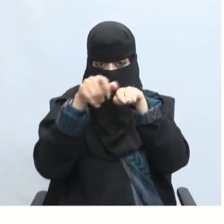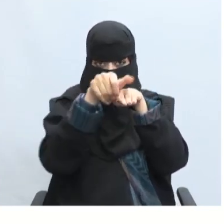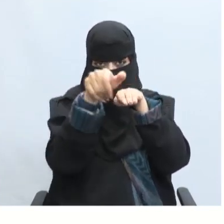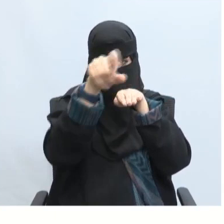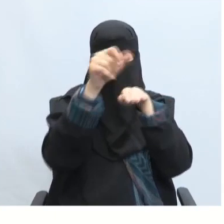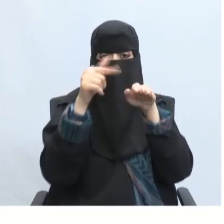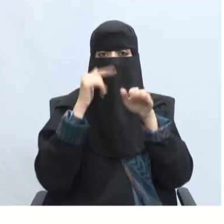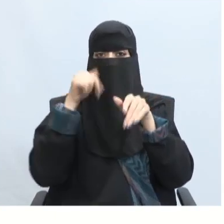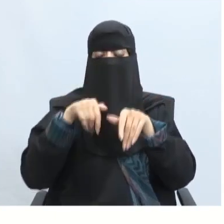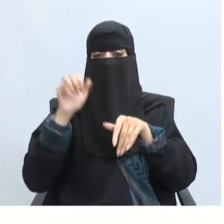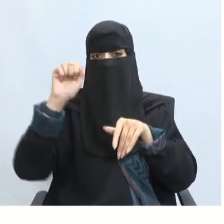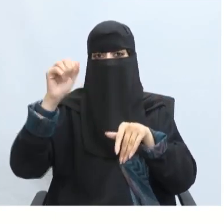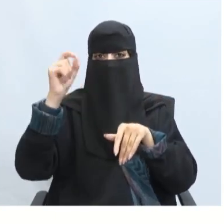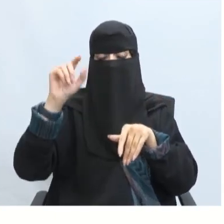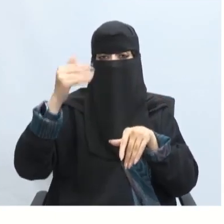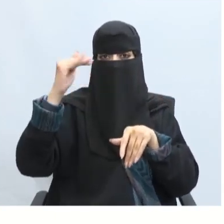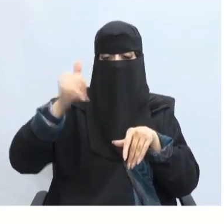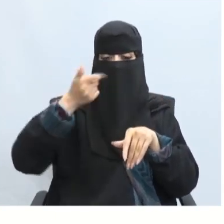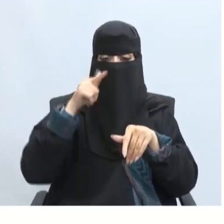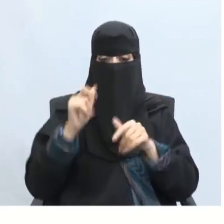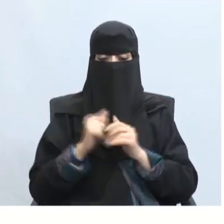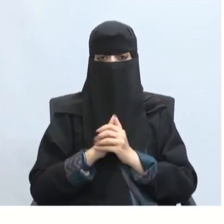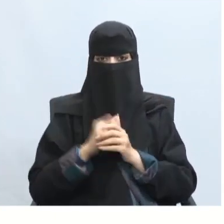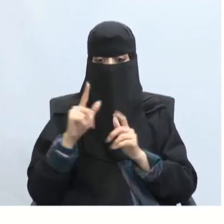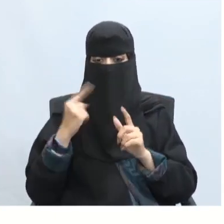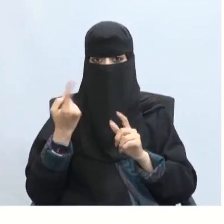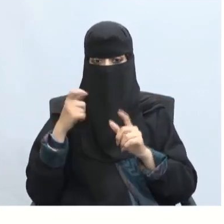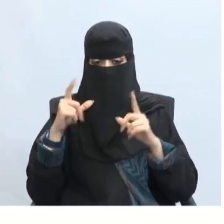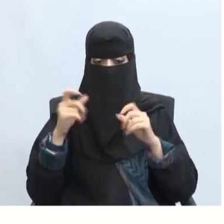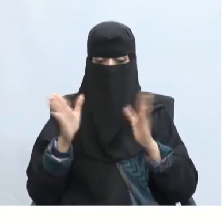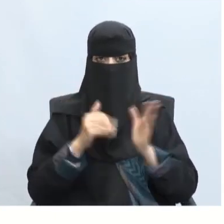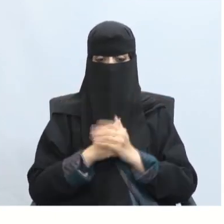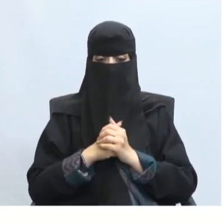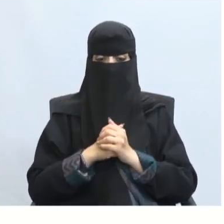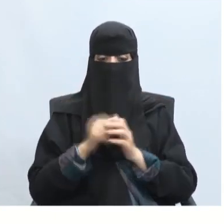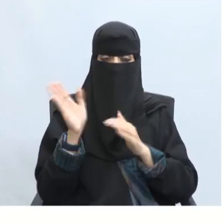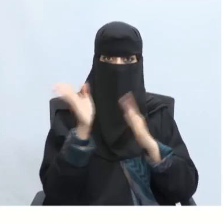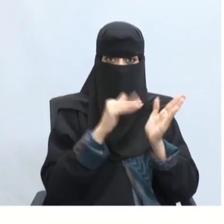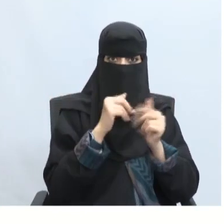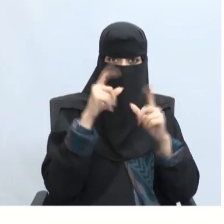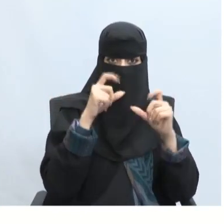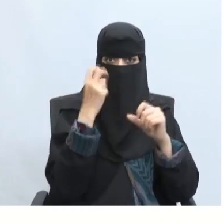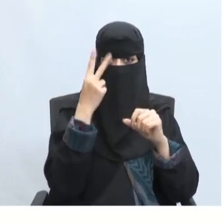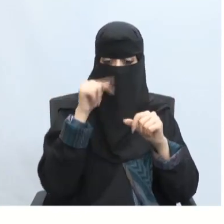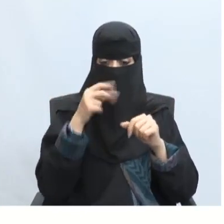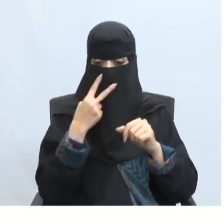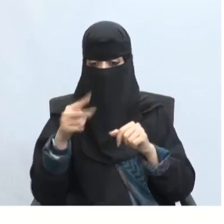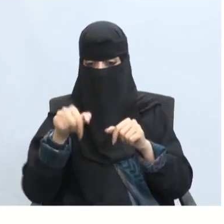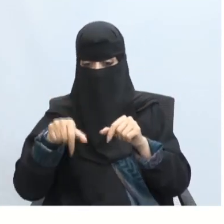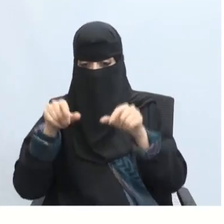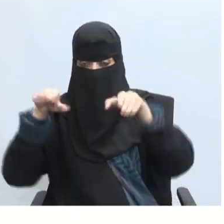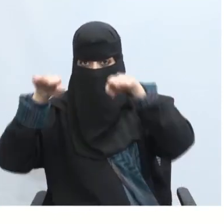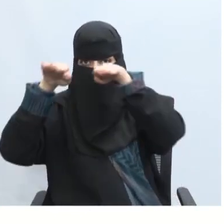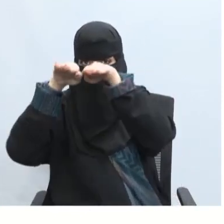سبيل المثال لو اتينا ل نسمي هذه الصوره رقم واحد وناتي للصوره رقم اثنين نلاحظ هنا